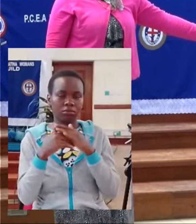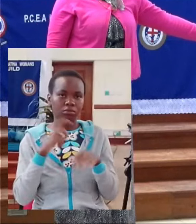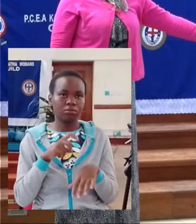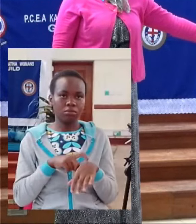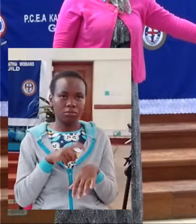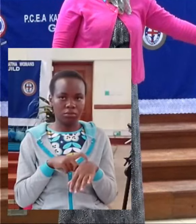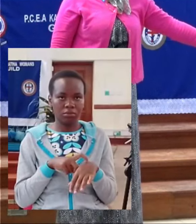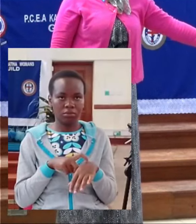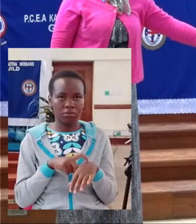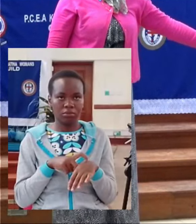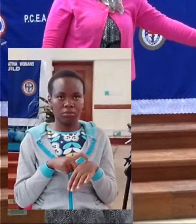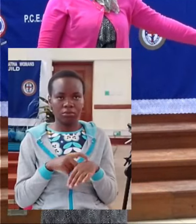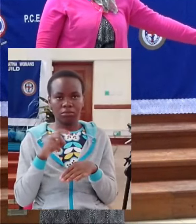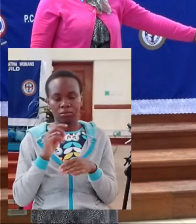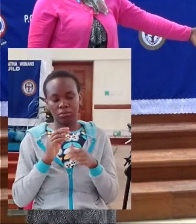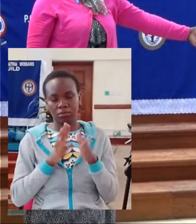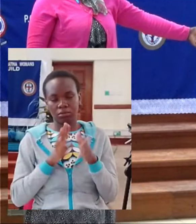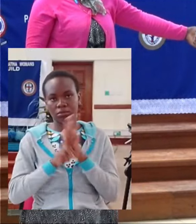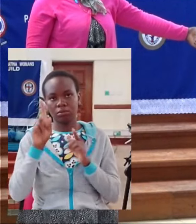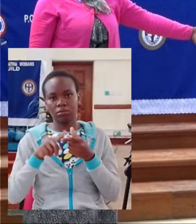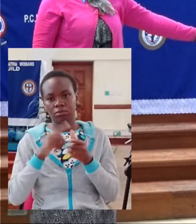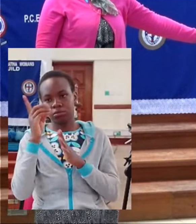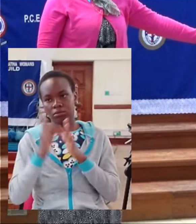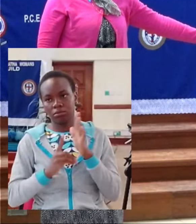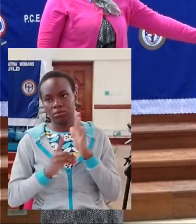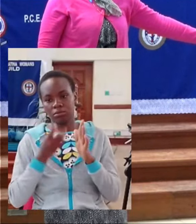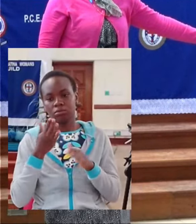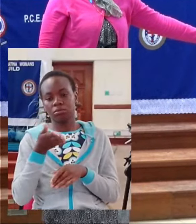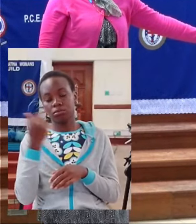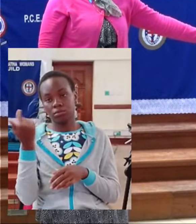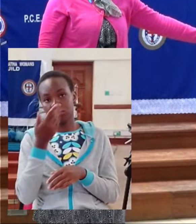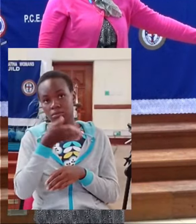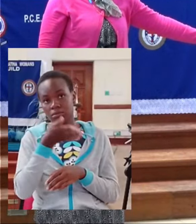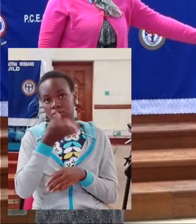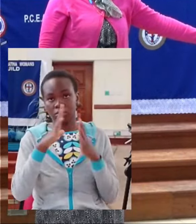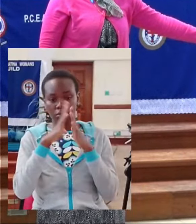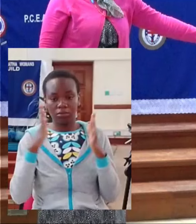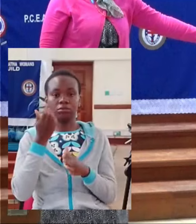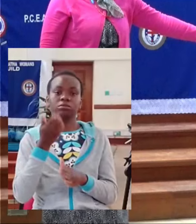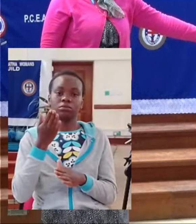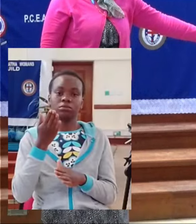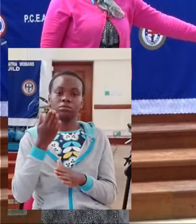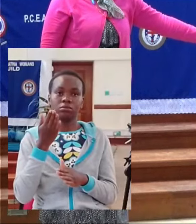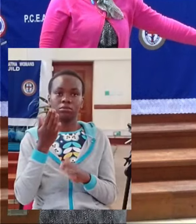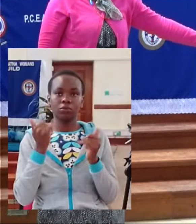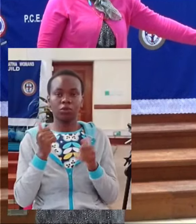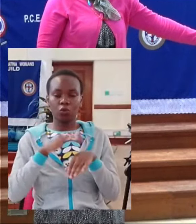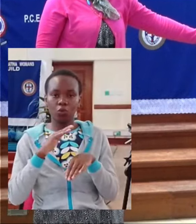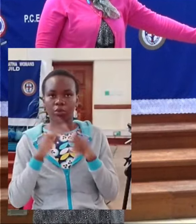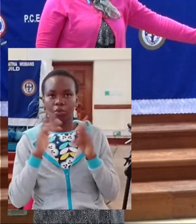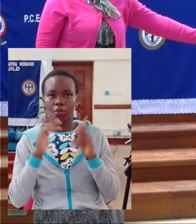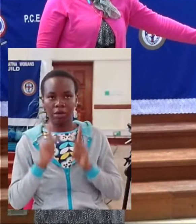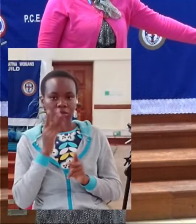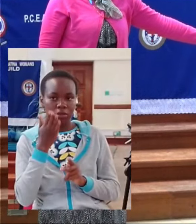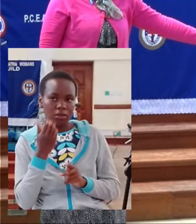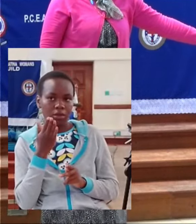wa kirikaniro igoro na the gutire na gutikagia na Ngai ungi uhana tawe Jehova Ngai the witu we wa mwanya